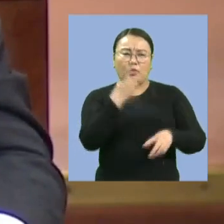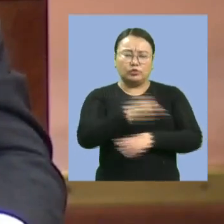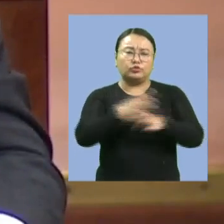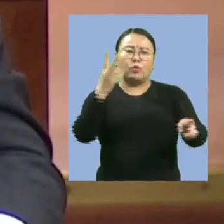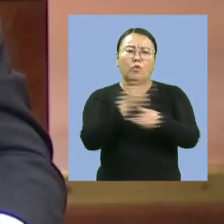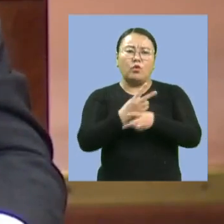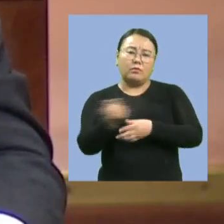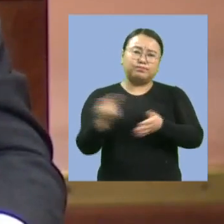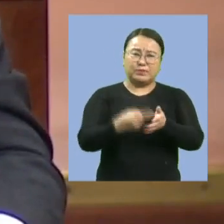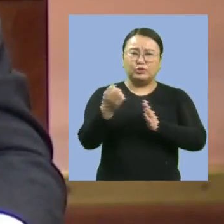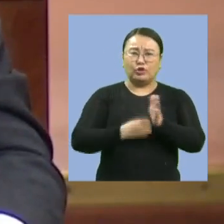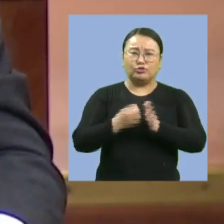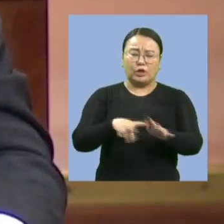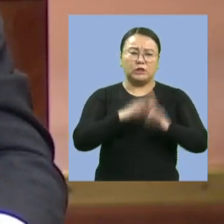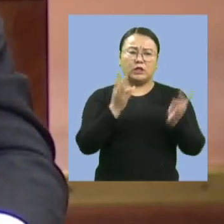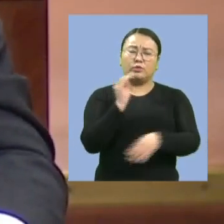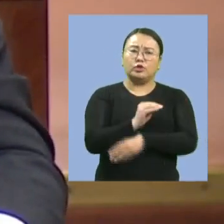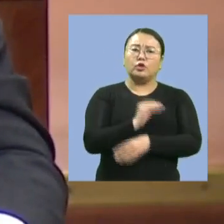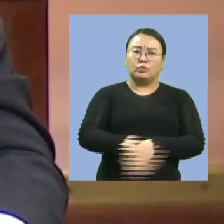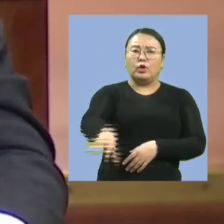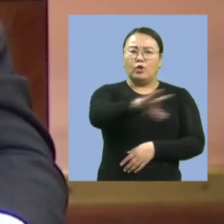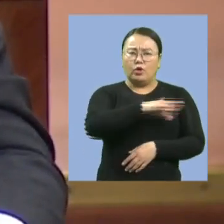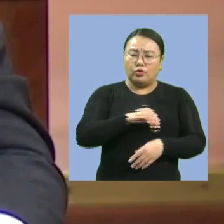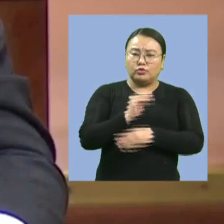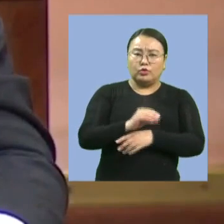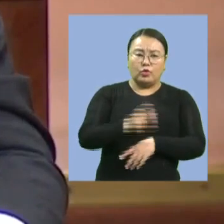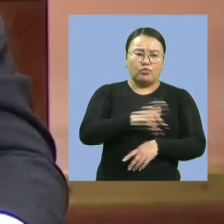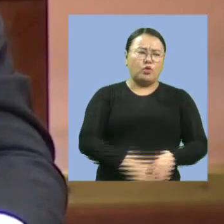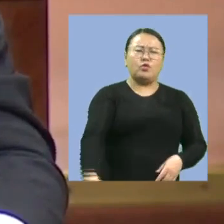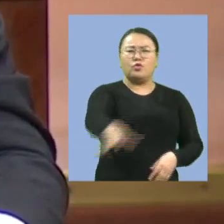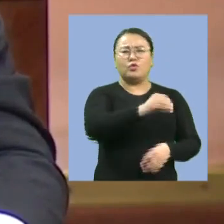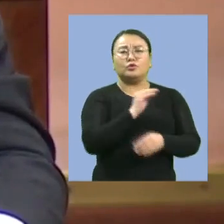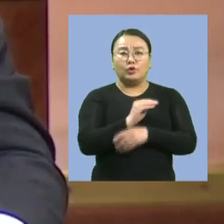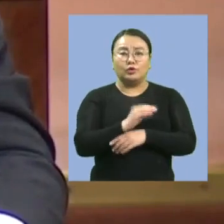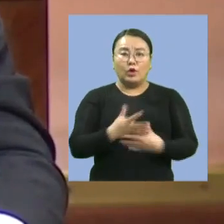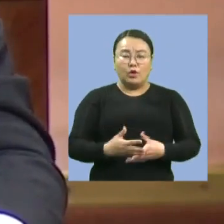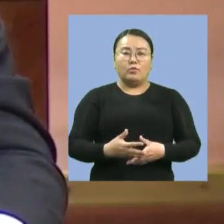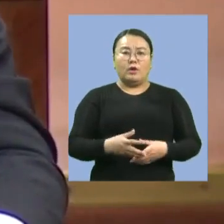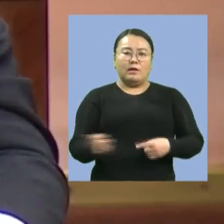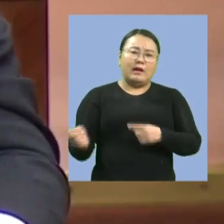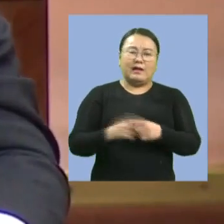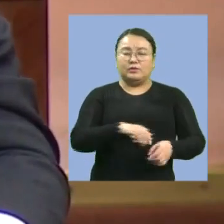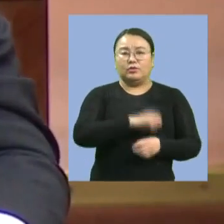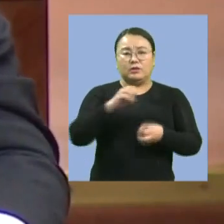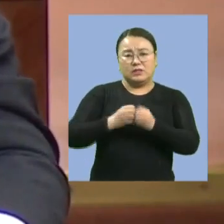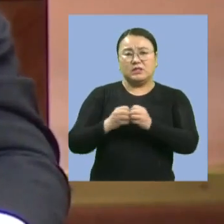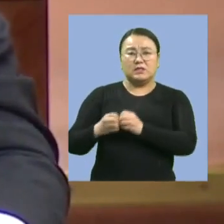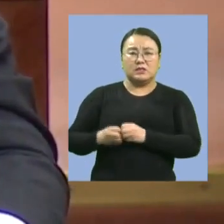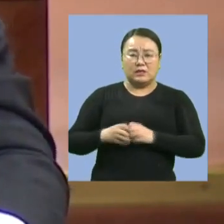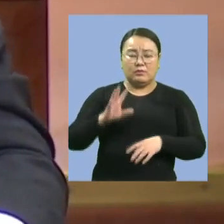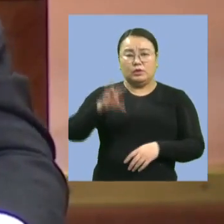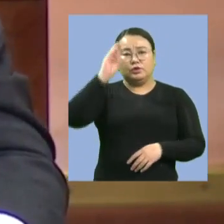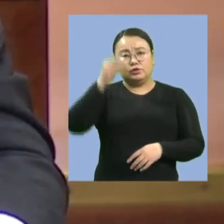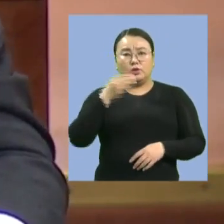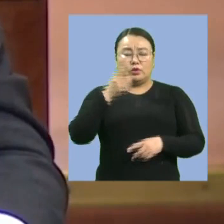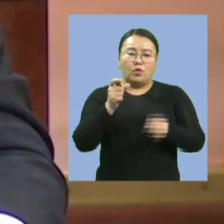зарчмын үндсэн хуулиар заачих ёстой байсан биш үү? Нийгмийн төлөөлөл, тэр нийгмийн сегментийн төлөөлөл, хуамын төлөөлөл энд чинь хувьчилж хатуу орж ирж байгаа гэдэг асуудлыг